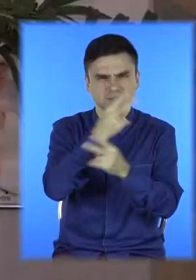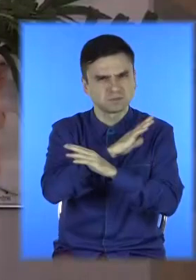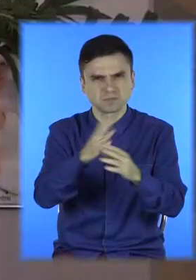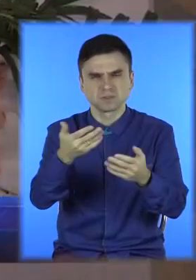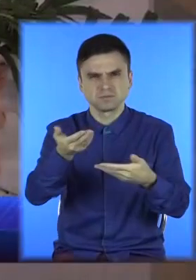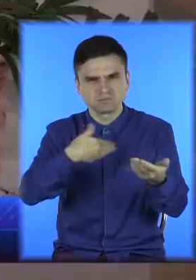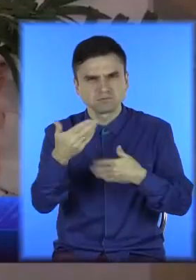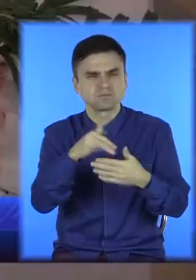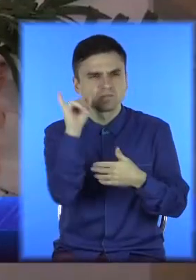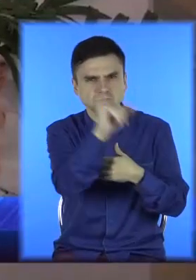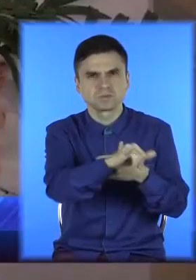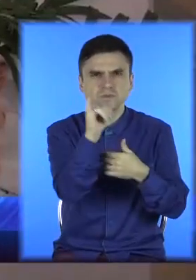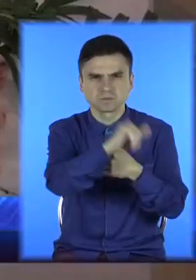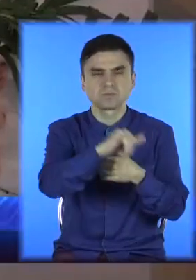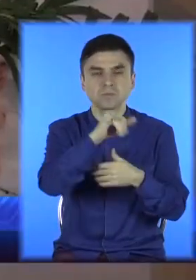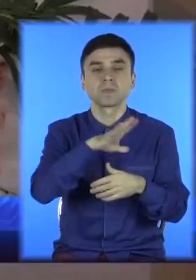А тут